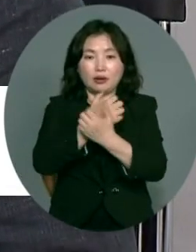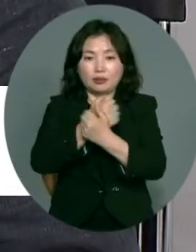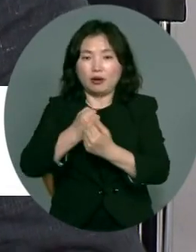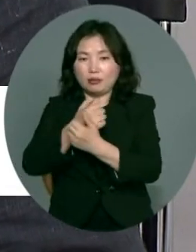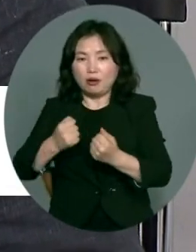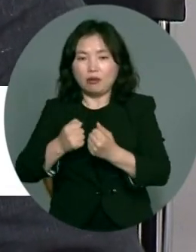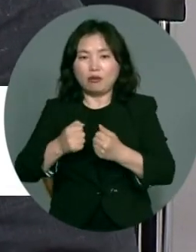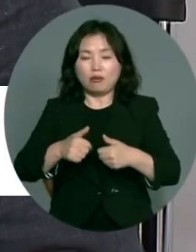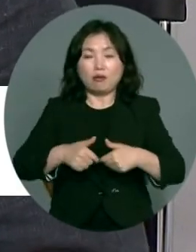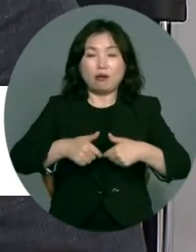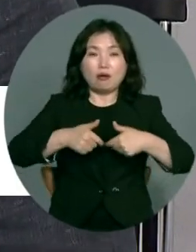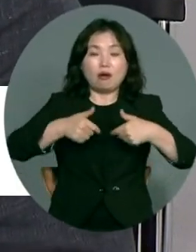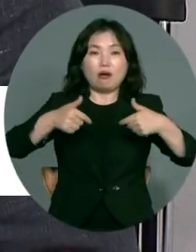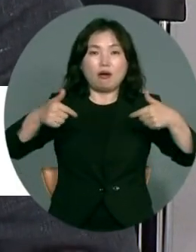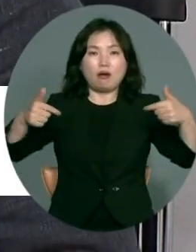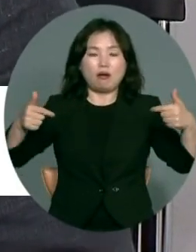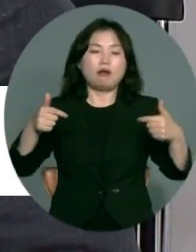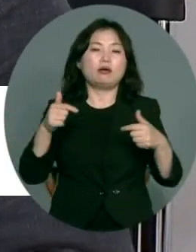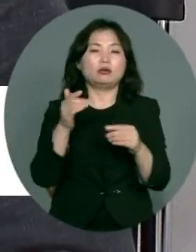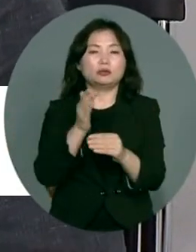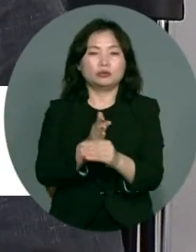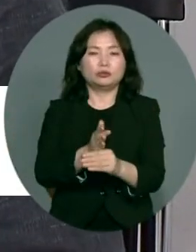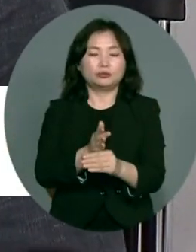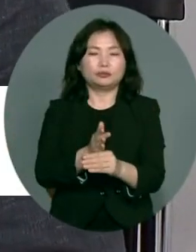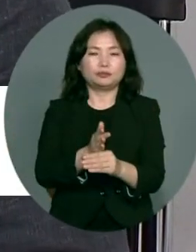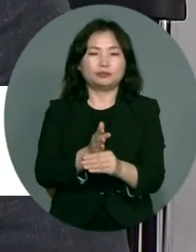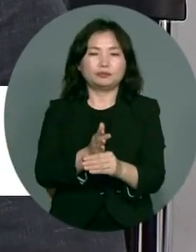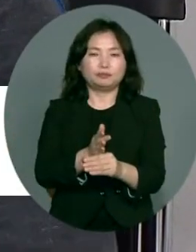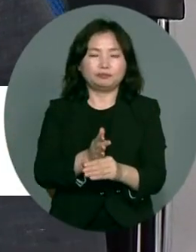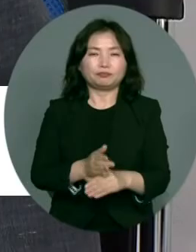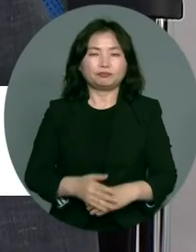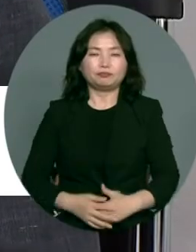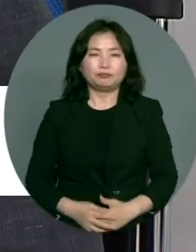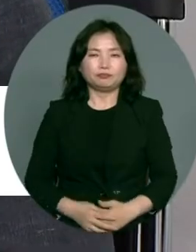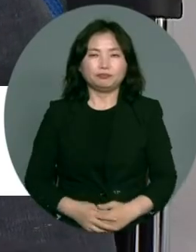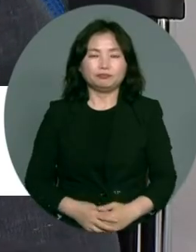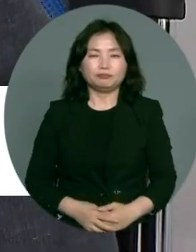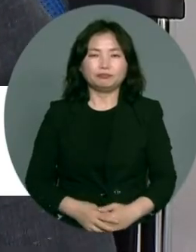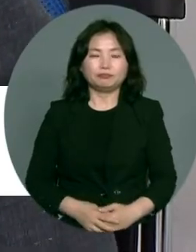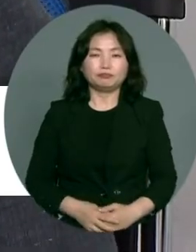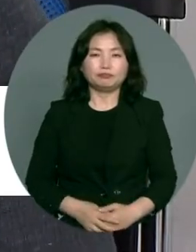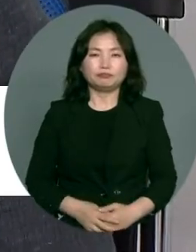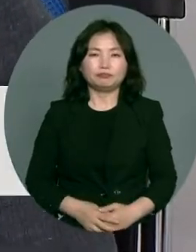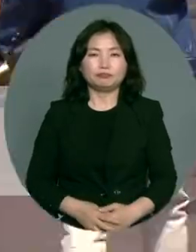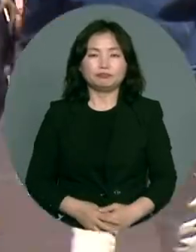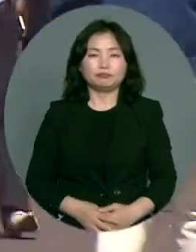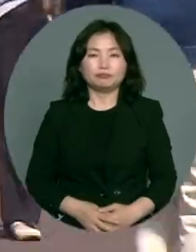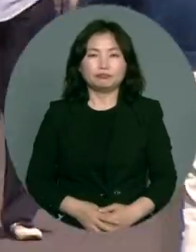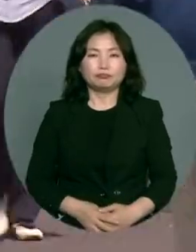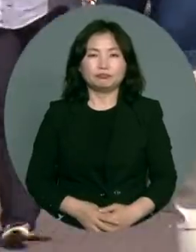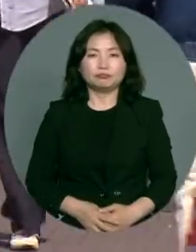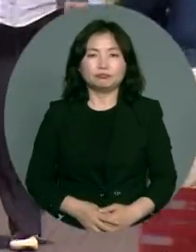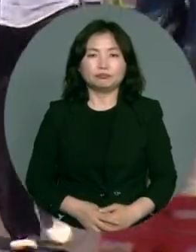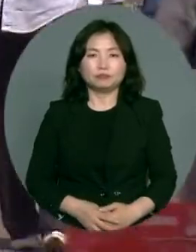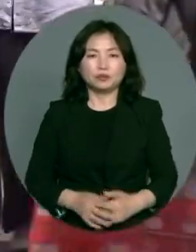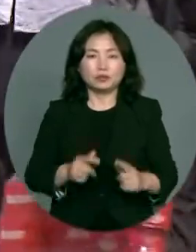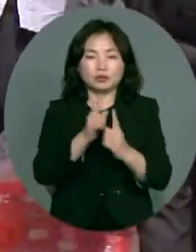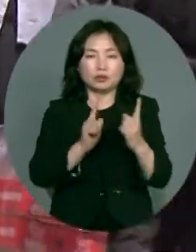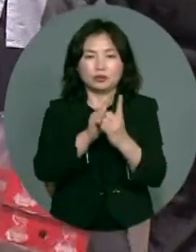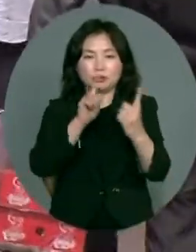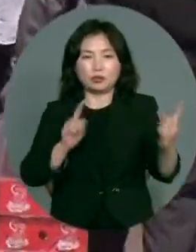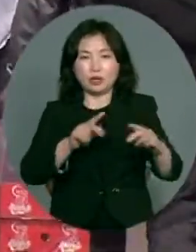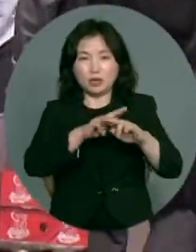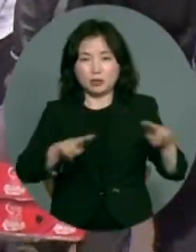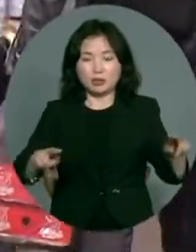부분들이 예약이 굉장히 많이 늘고 있는 그런 추세입니다. 거리두기 전면